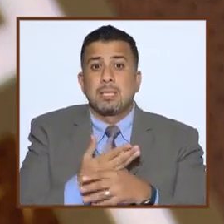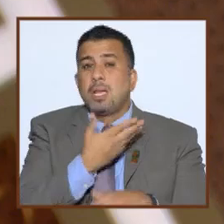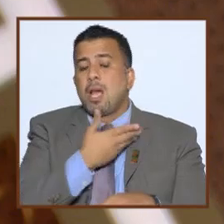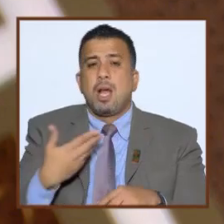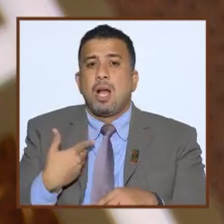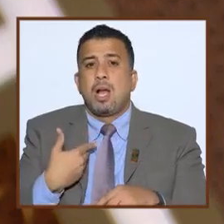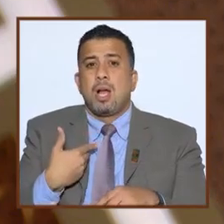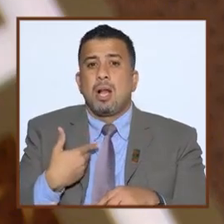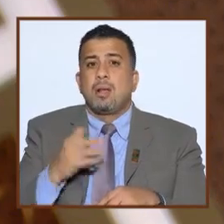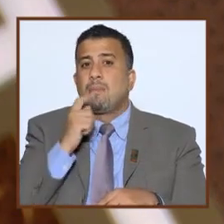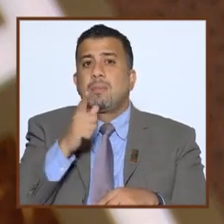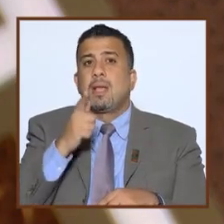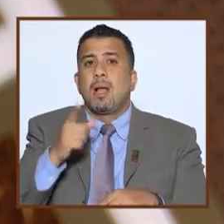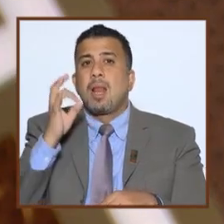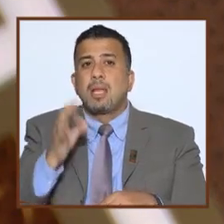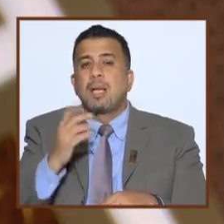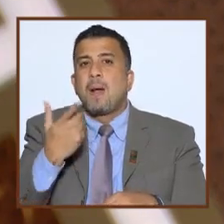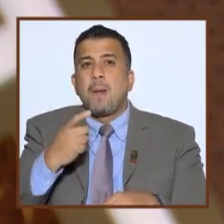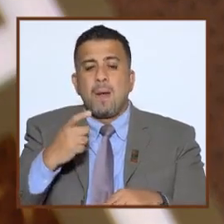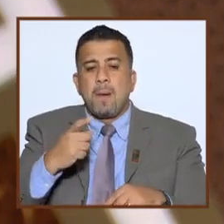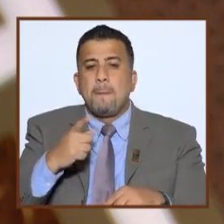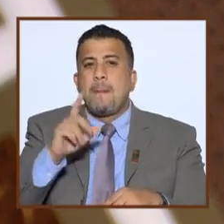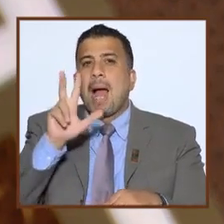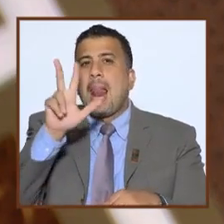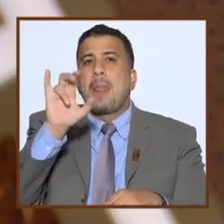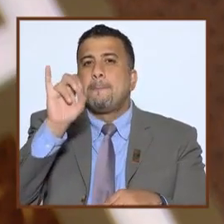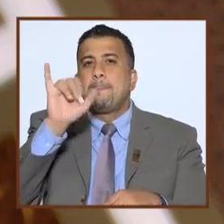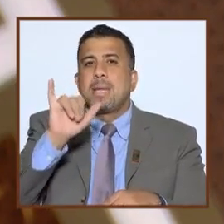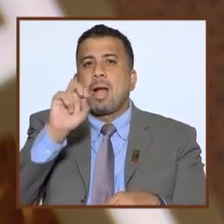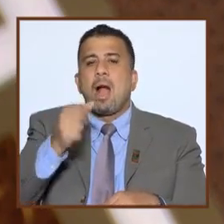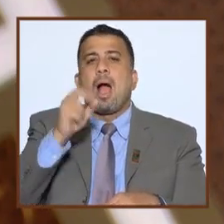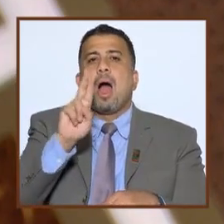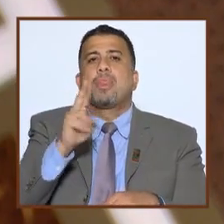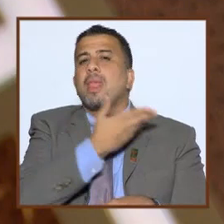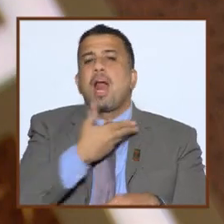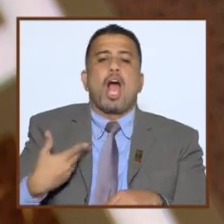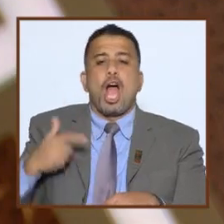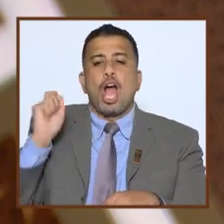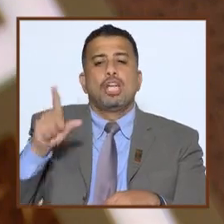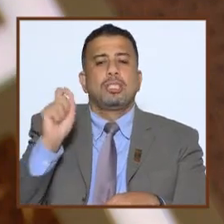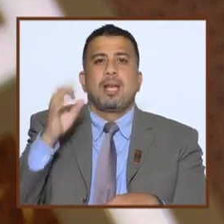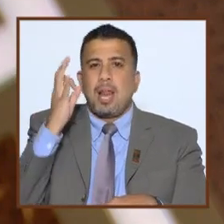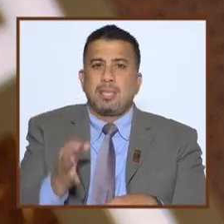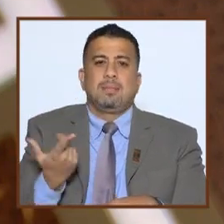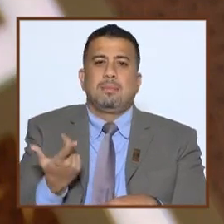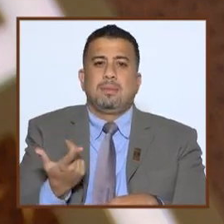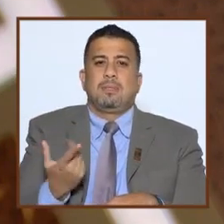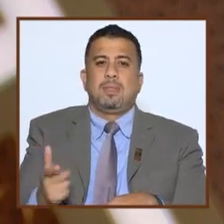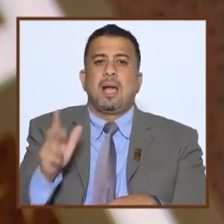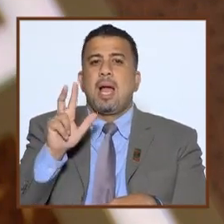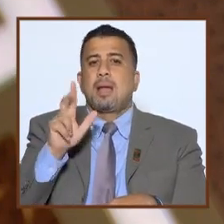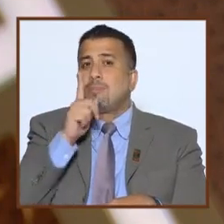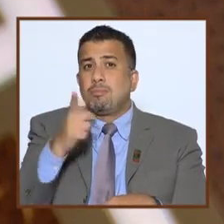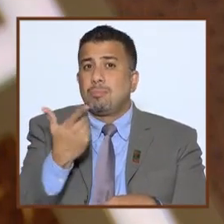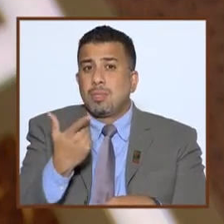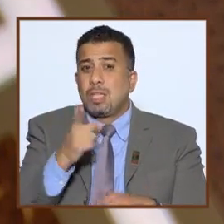تركتم الاحرام من الميقات والاحرام من الميقات واجب من واجبات الحج فانتم تركتم الاحرام من الميقات